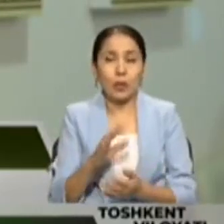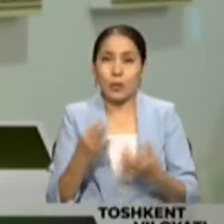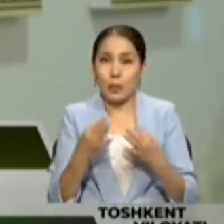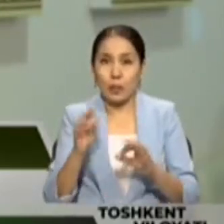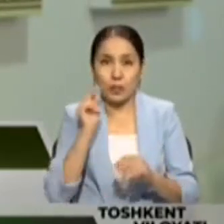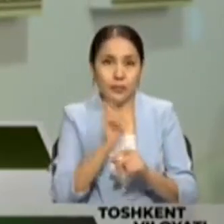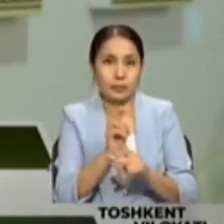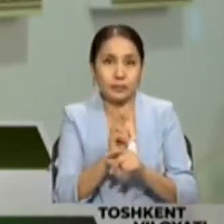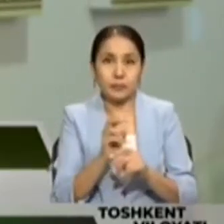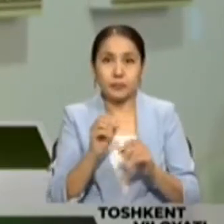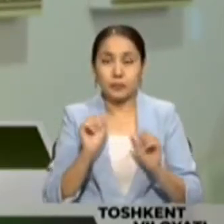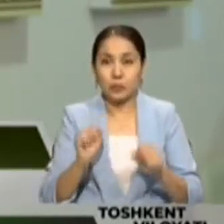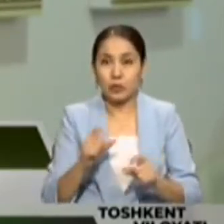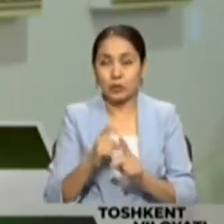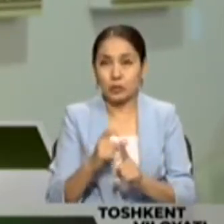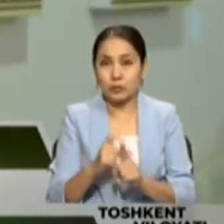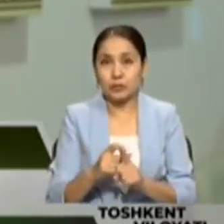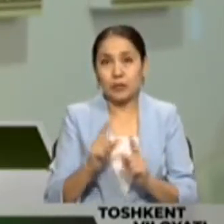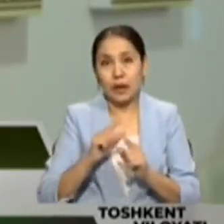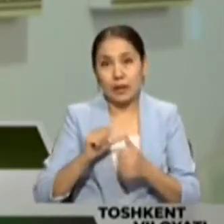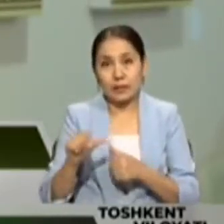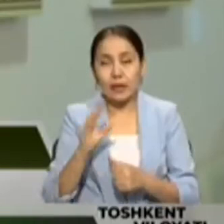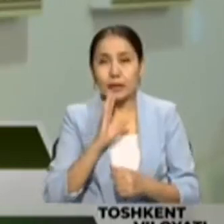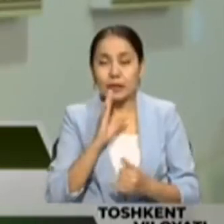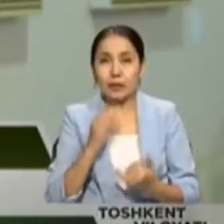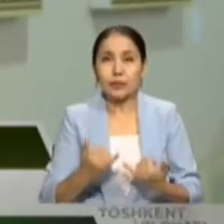bemalol o'qishi mumkin degan so'zlari ayniqsa